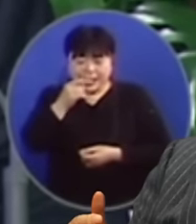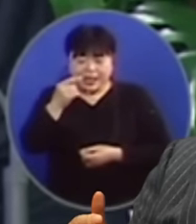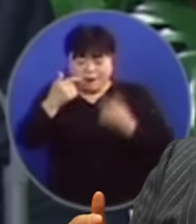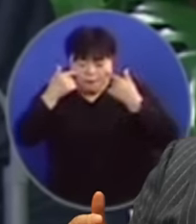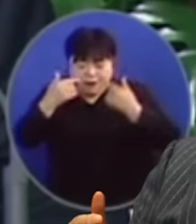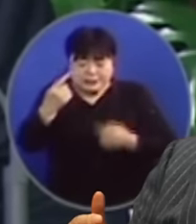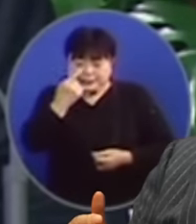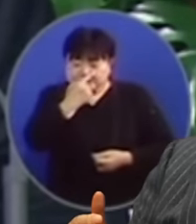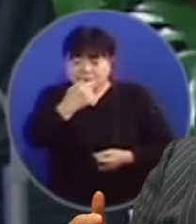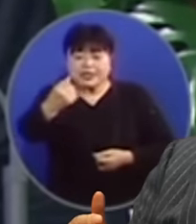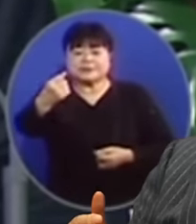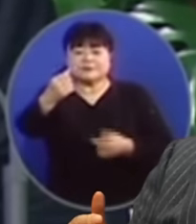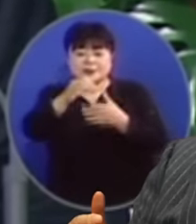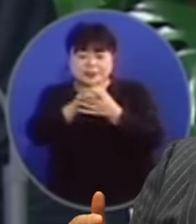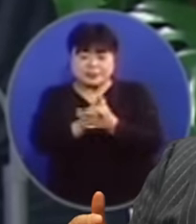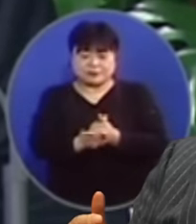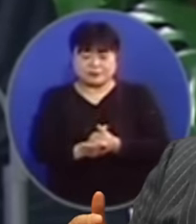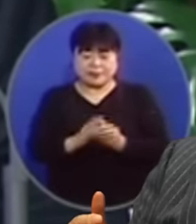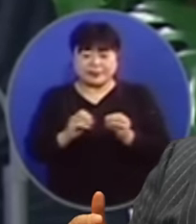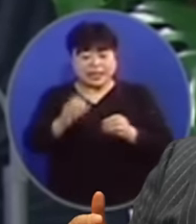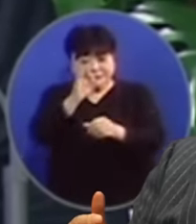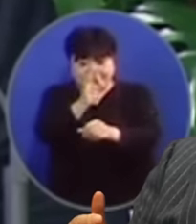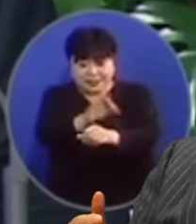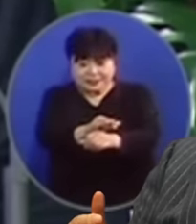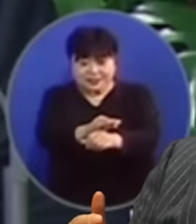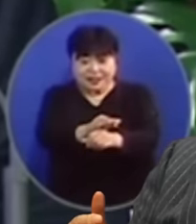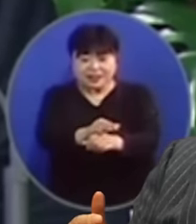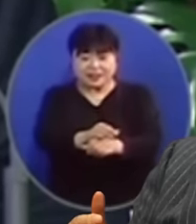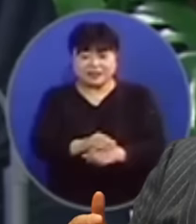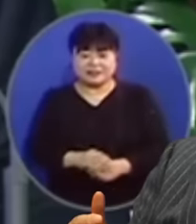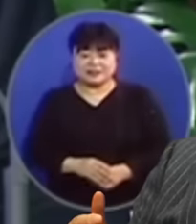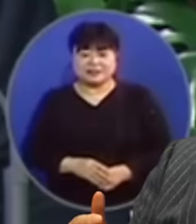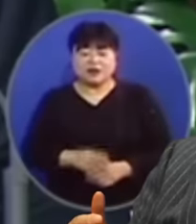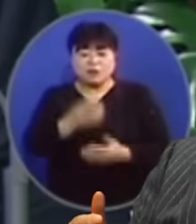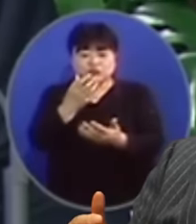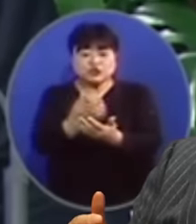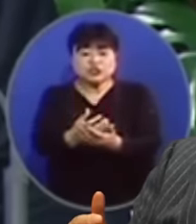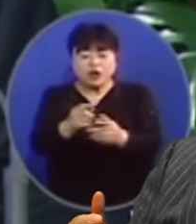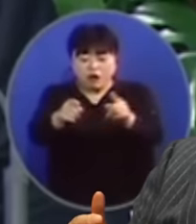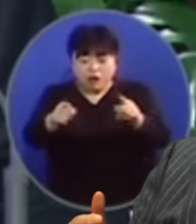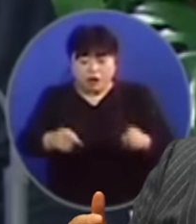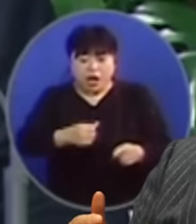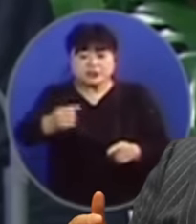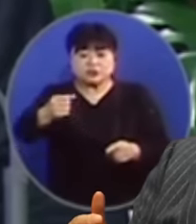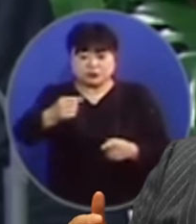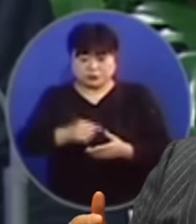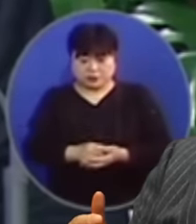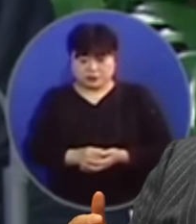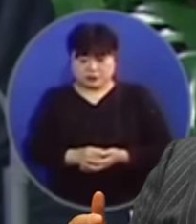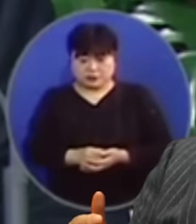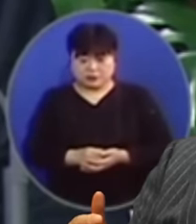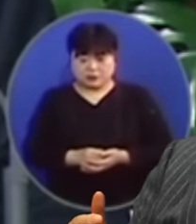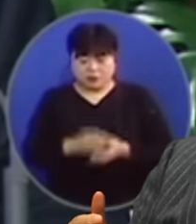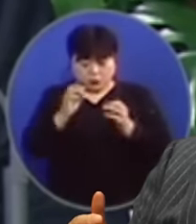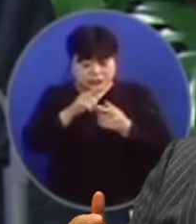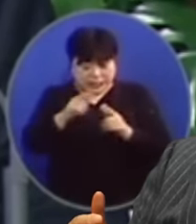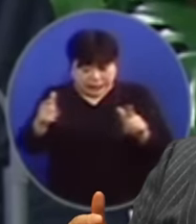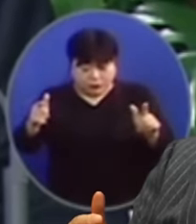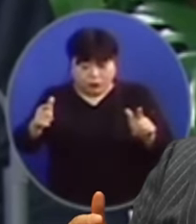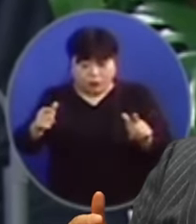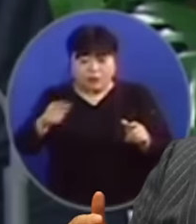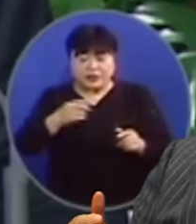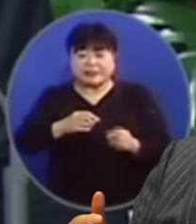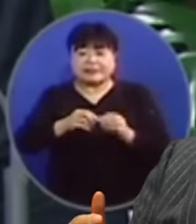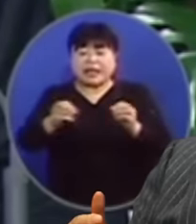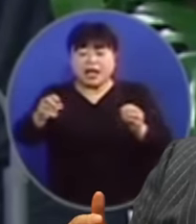기도하는 것인데, 예로 땅을 샀을 때 땅 문서를 손에 쥐면은 땅은 안 가봤어도 그 땅은 우리 땅,